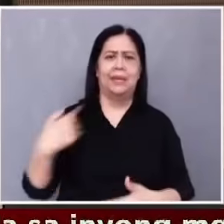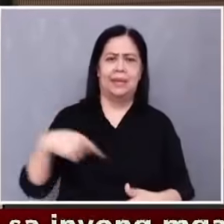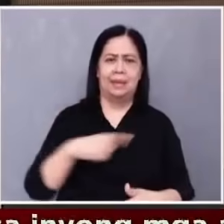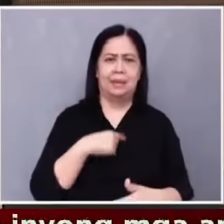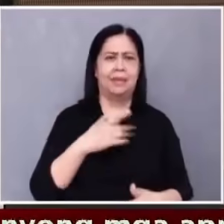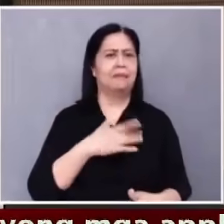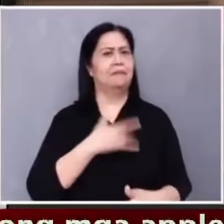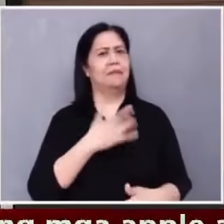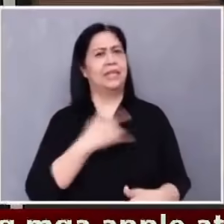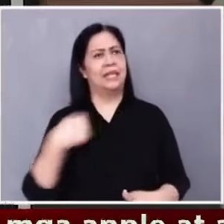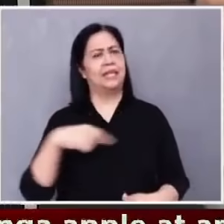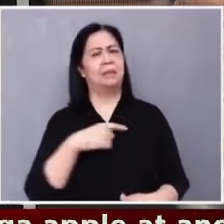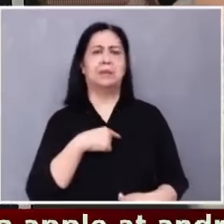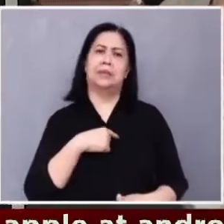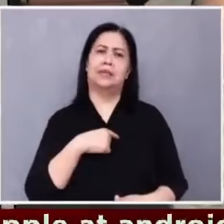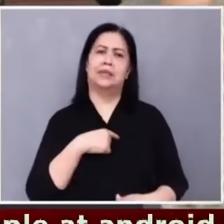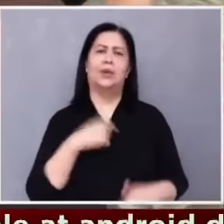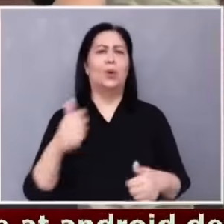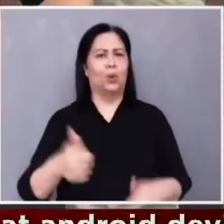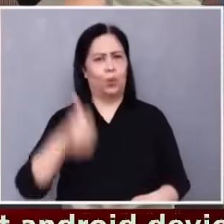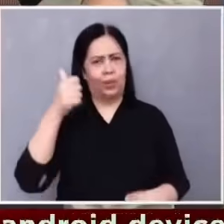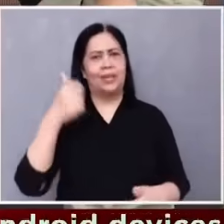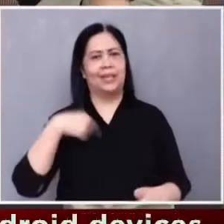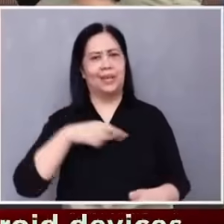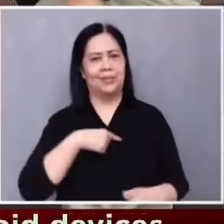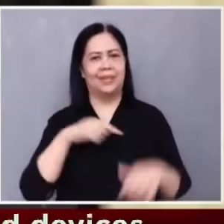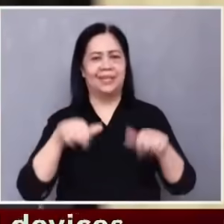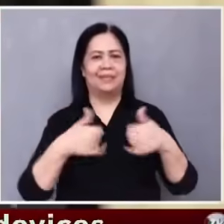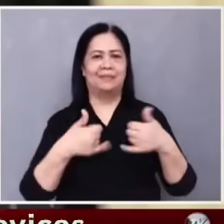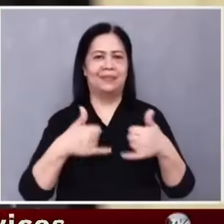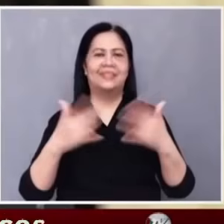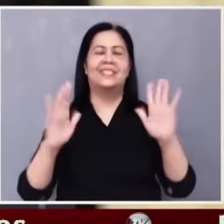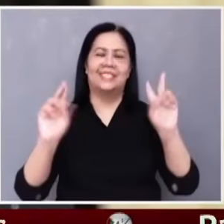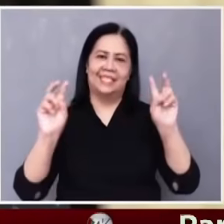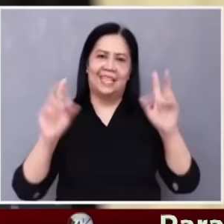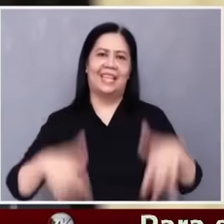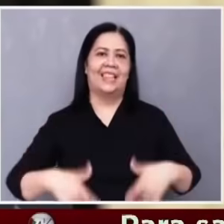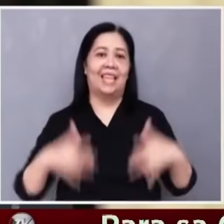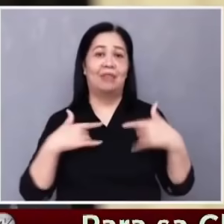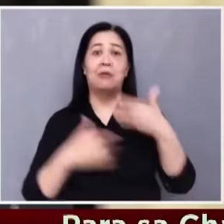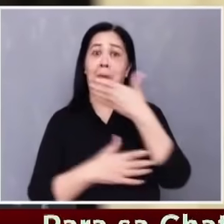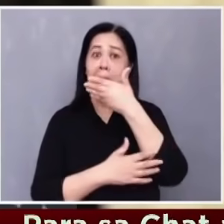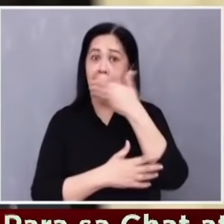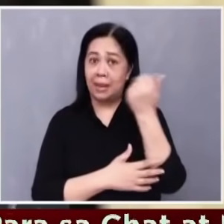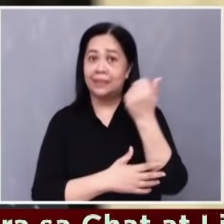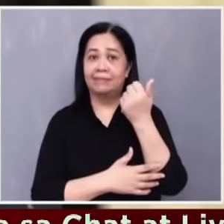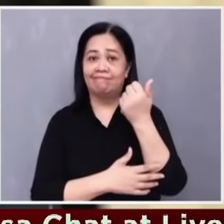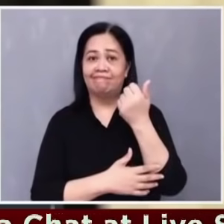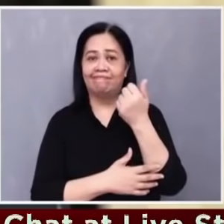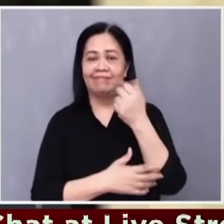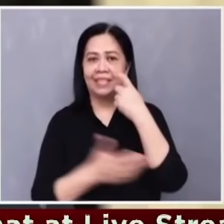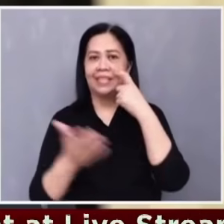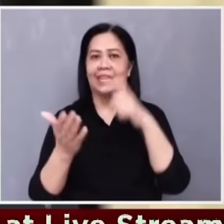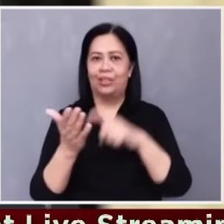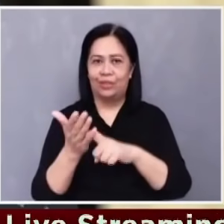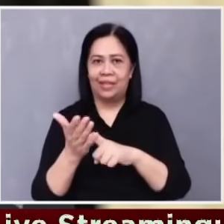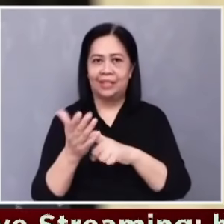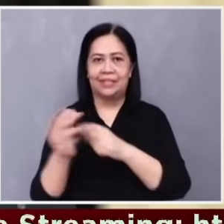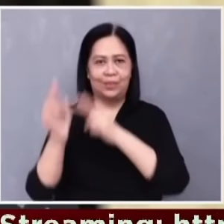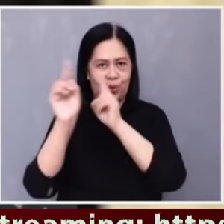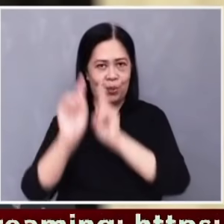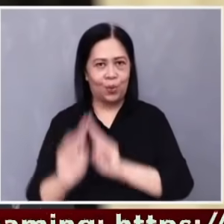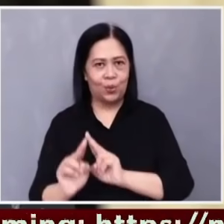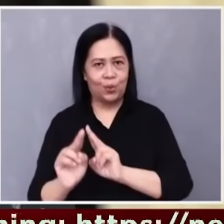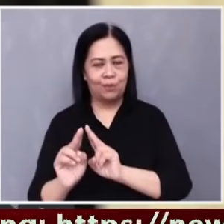namin, winner na rin kami sa laro ng buhay. The best ever na recognition at honor